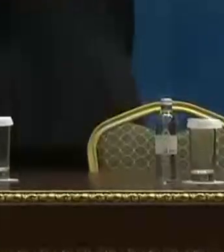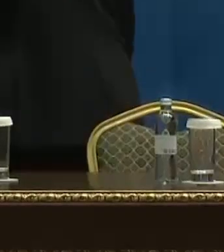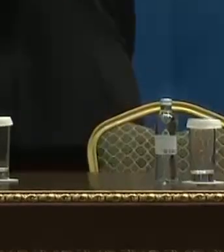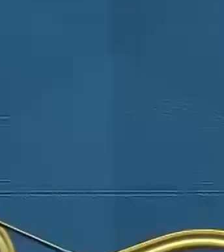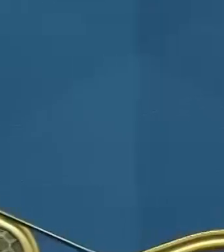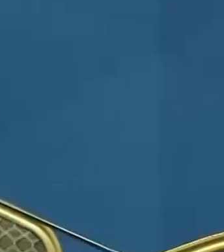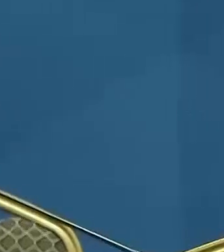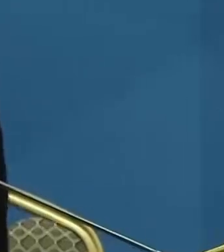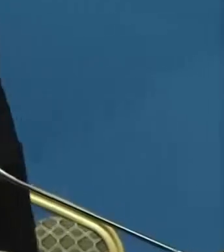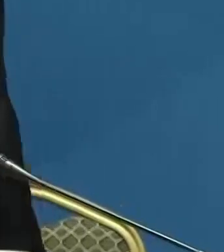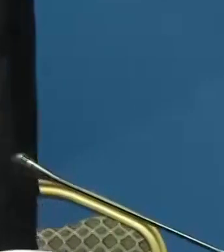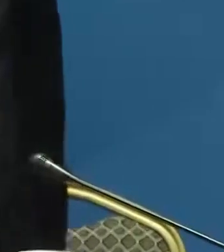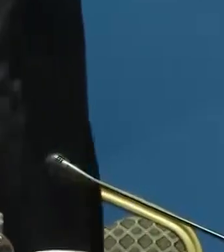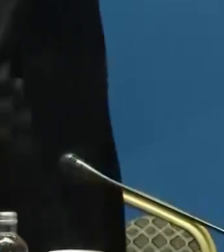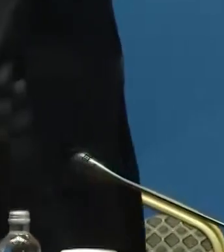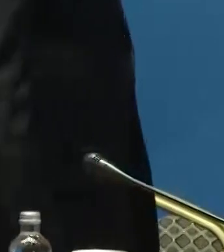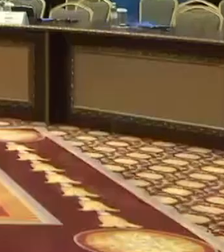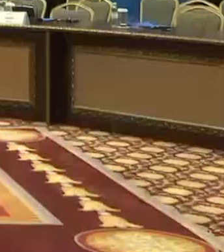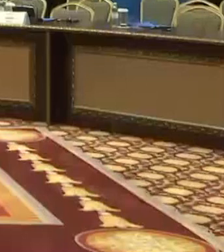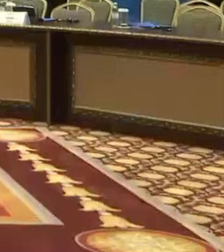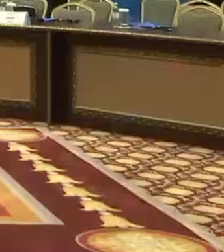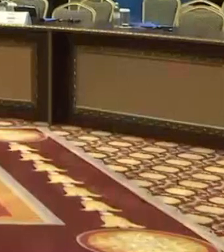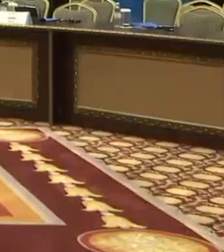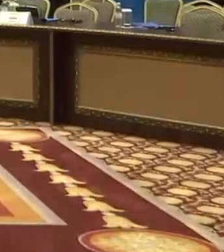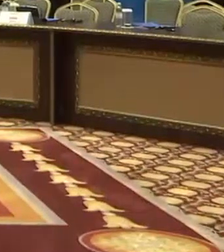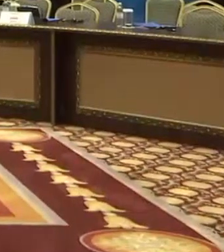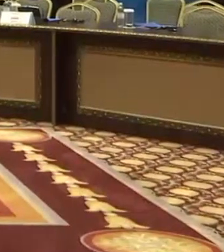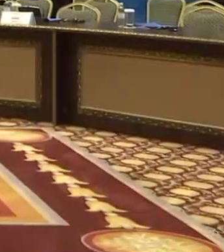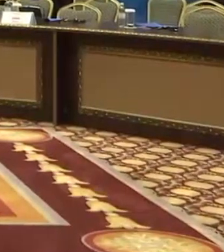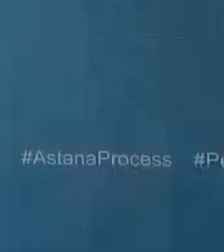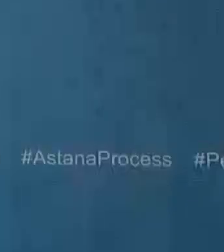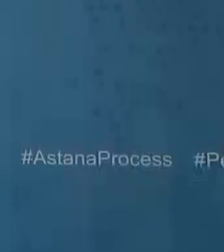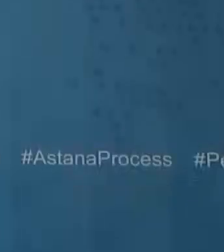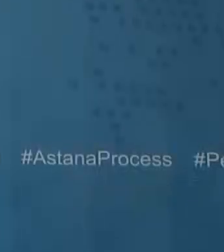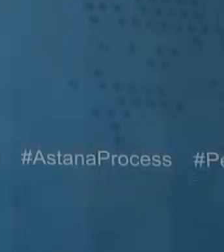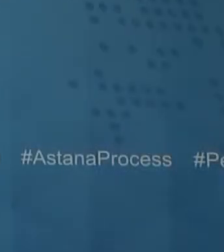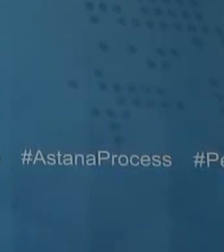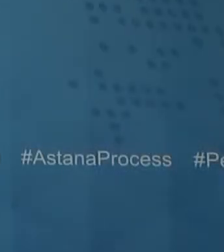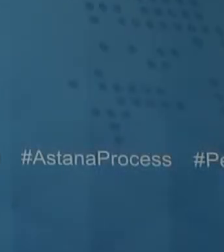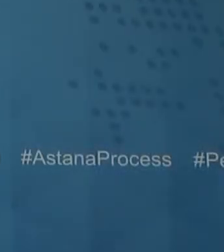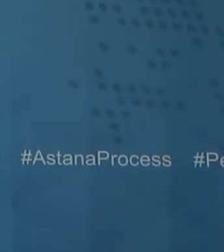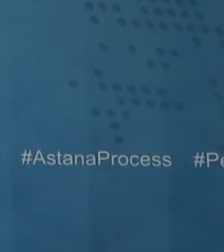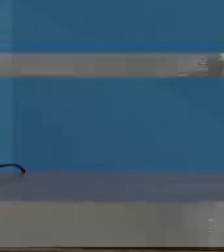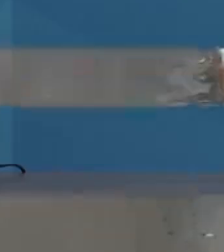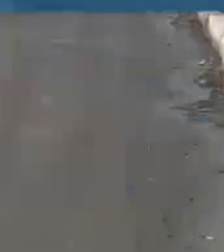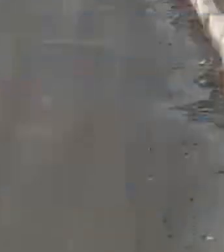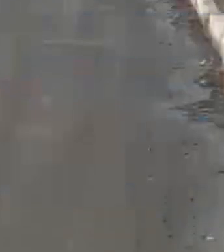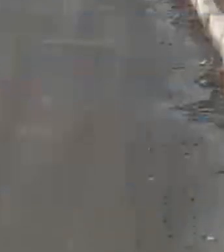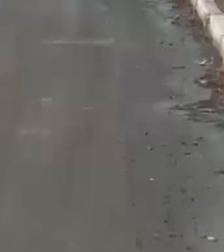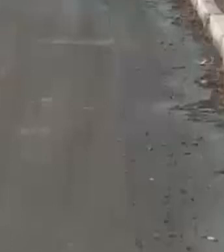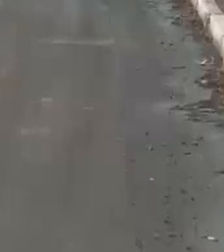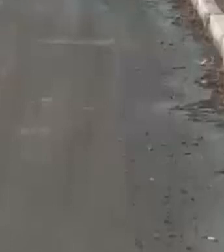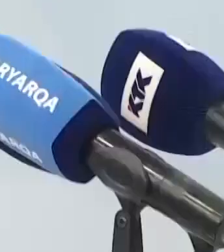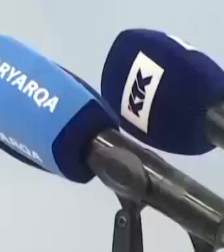Совместное заявление. В Астане состоялся очередной раунд переговоров по Сирии. О чем договорились, расскажем. Чья вина?